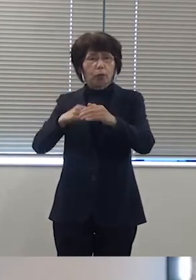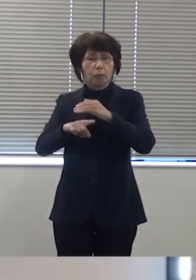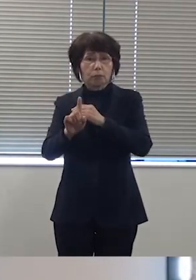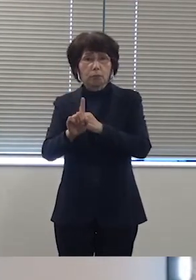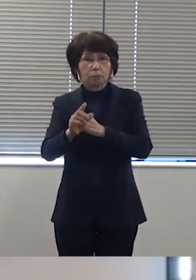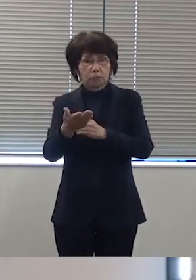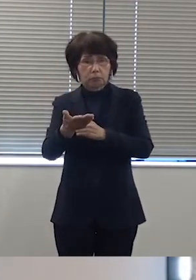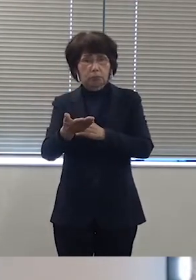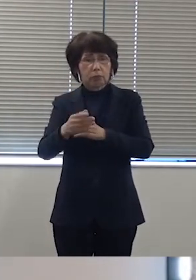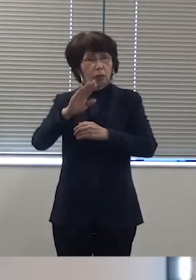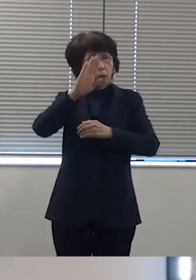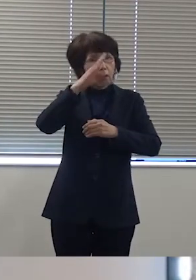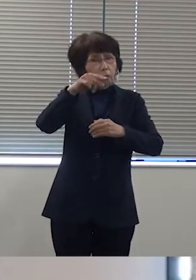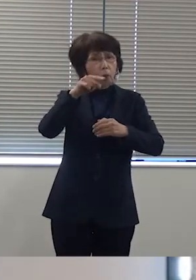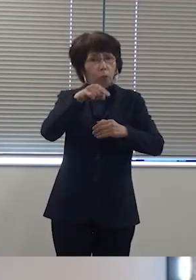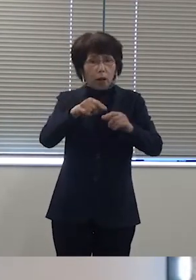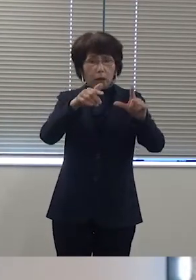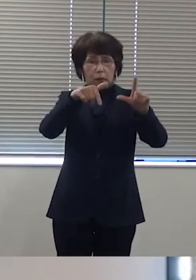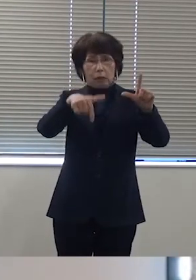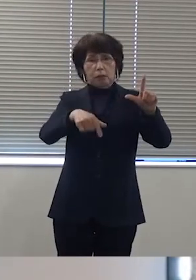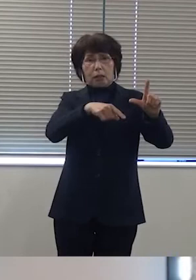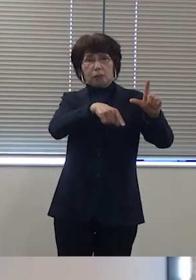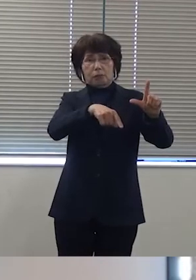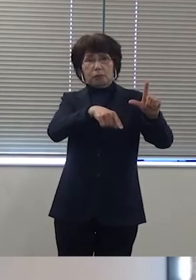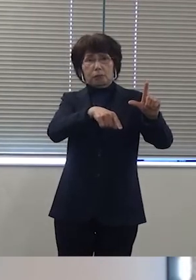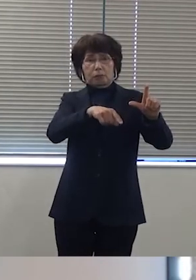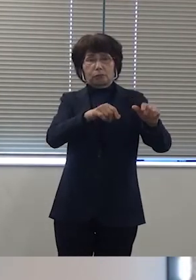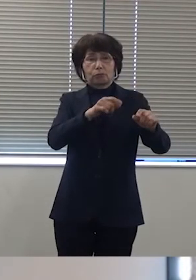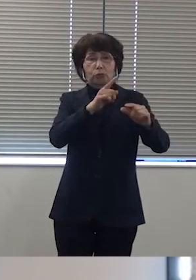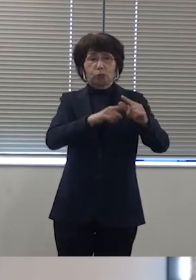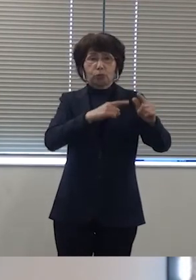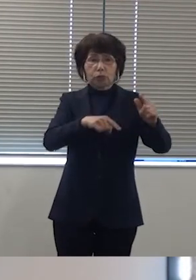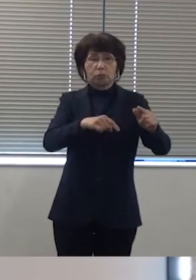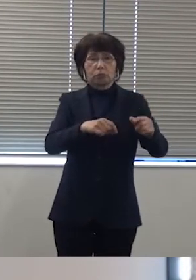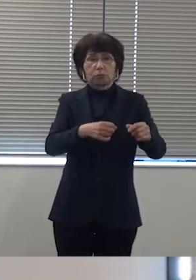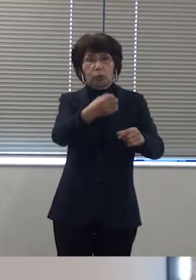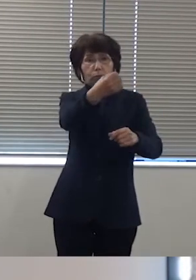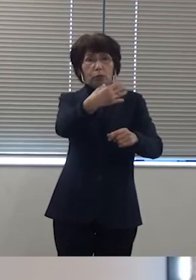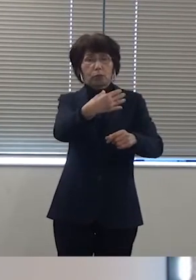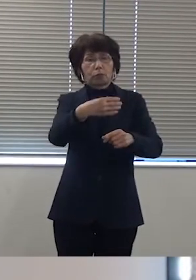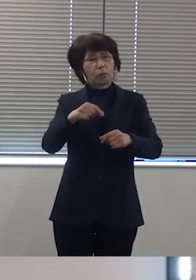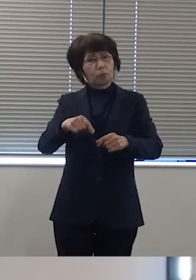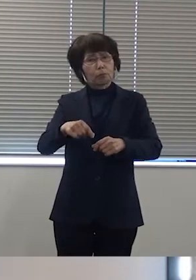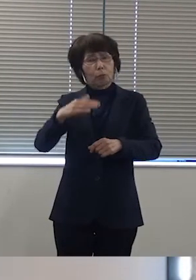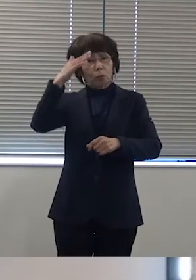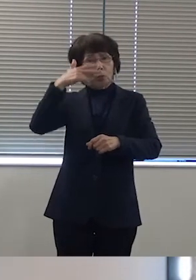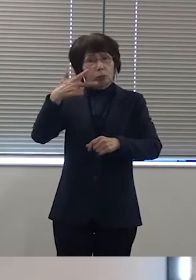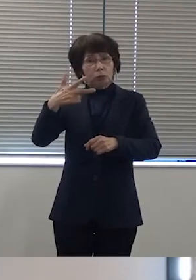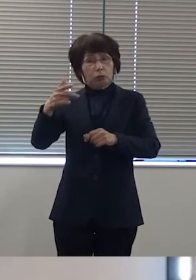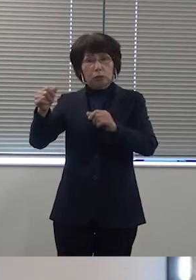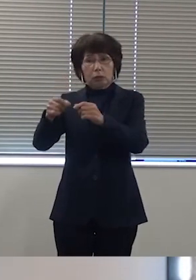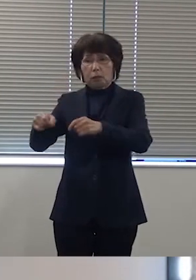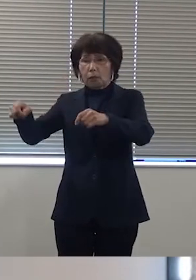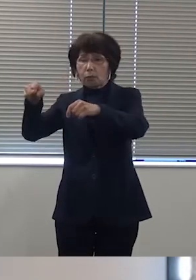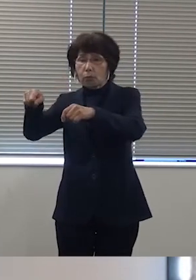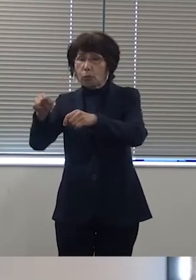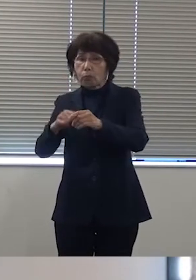元々浜田知事が大阪府の副知事もやられていましたので、関東に太いパイプを持っている